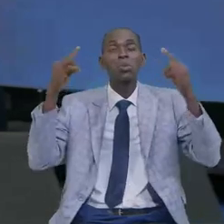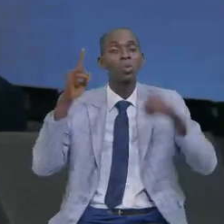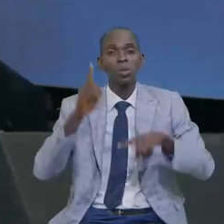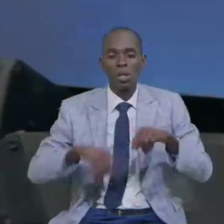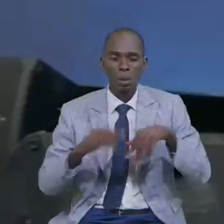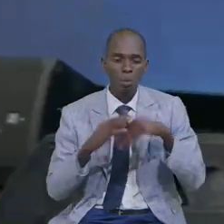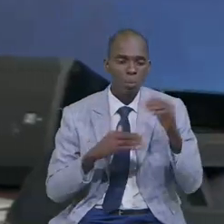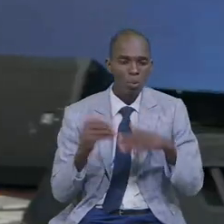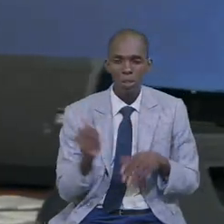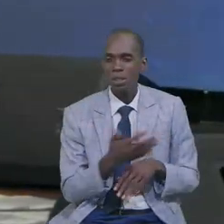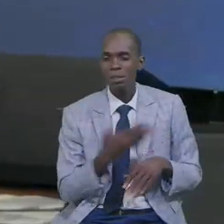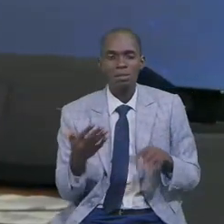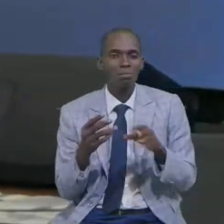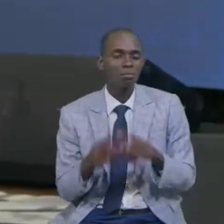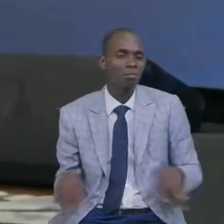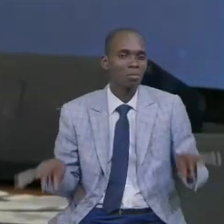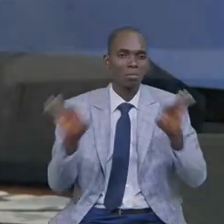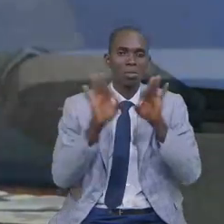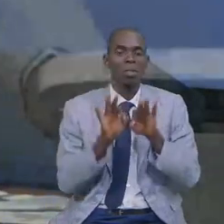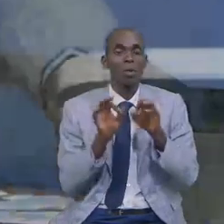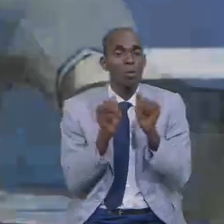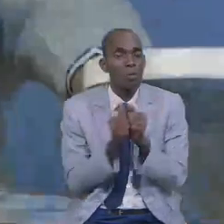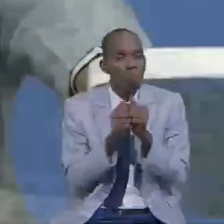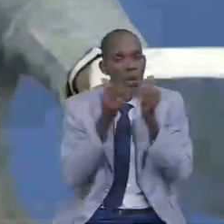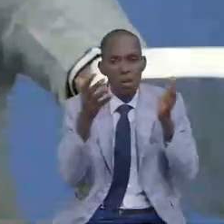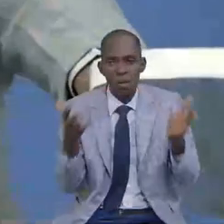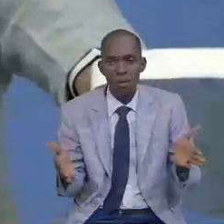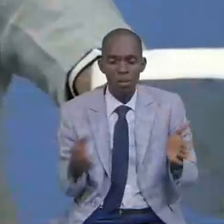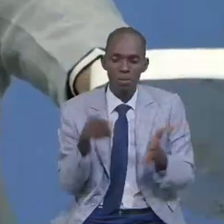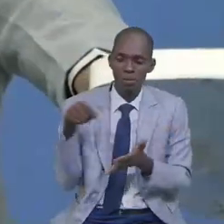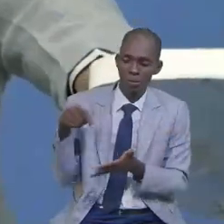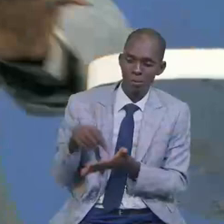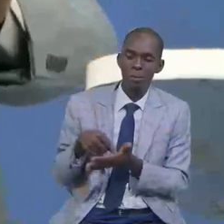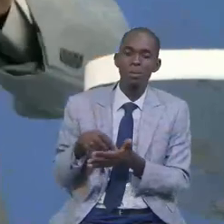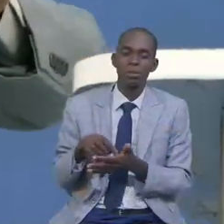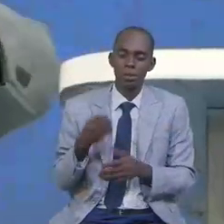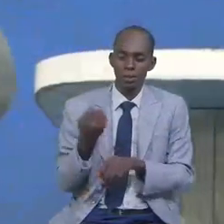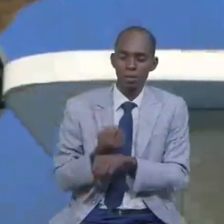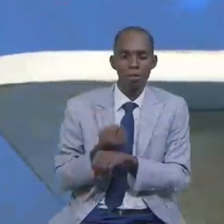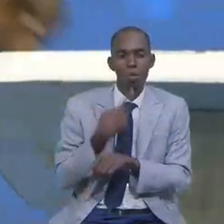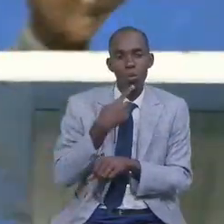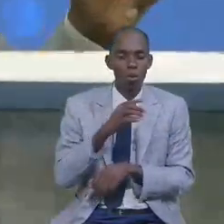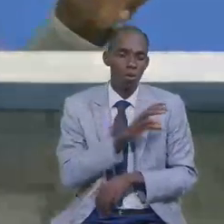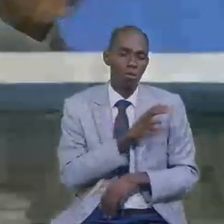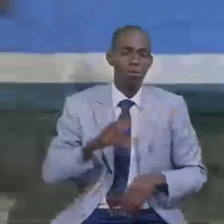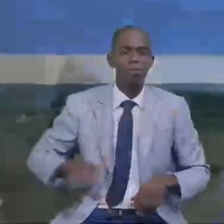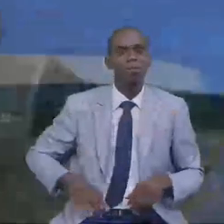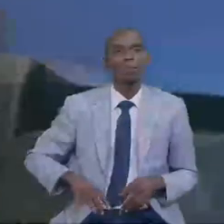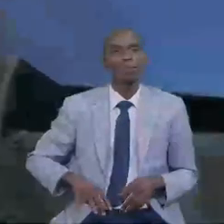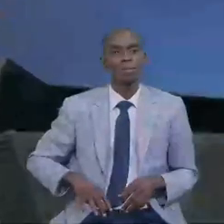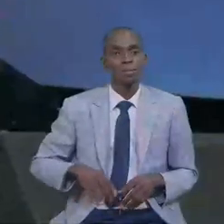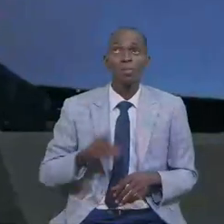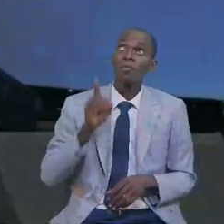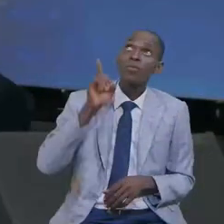ce soit d'important, sans cette pierre, Christ aidé. Jésus